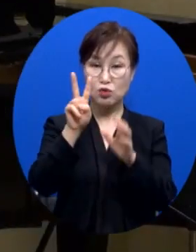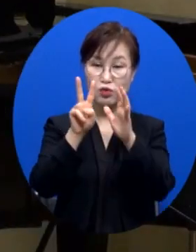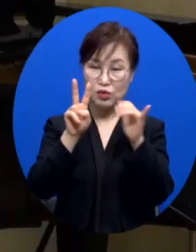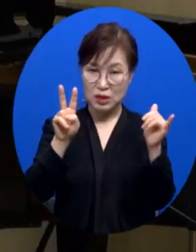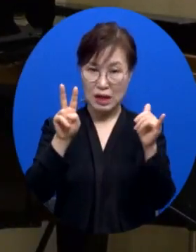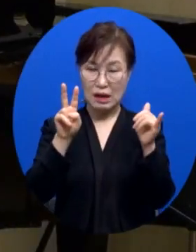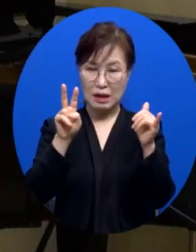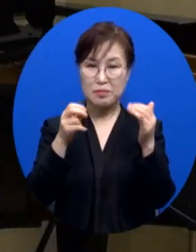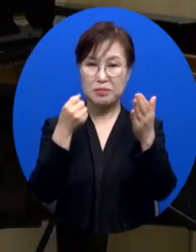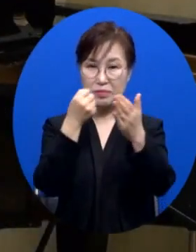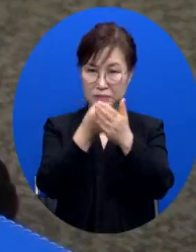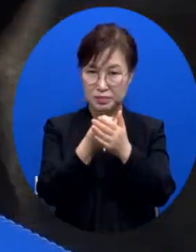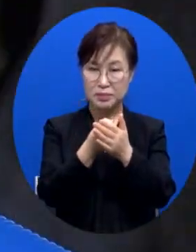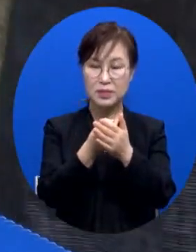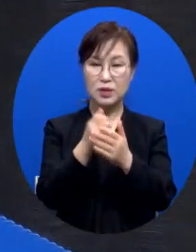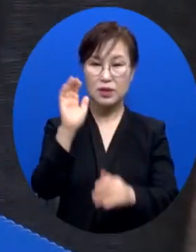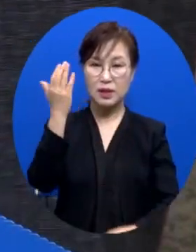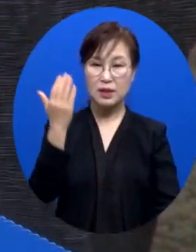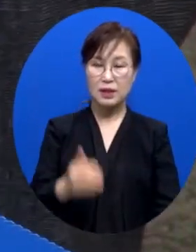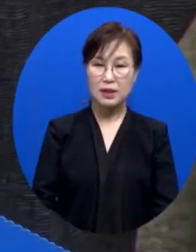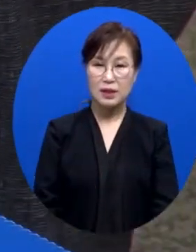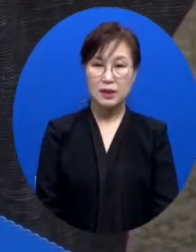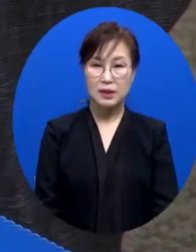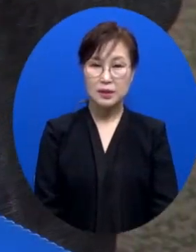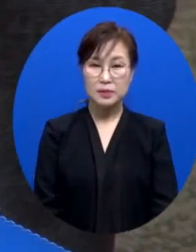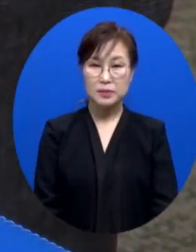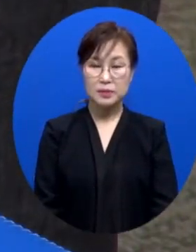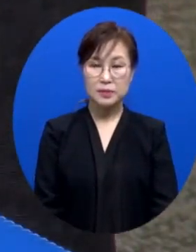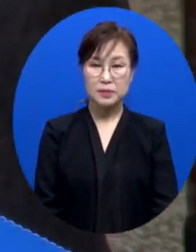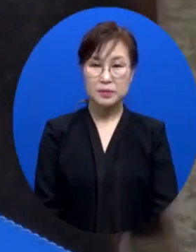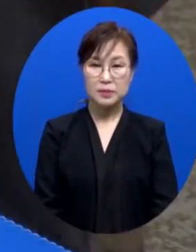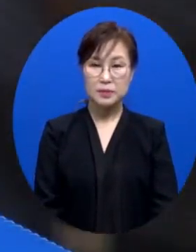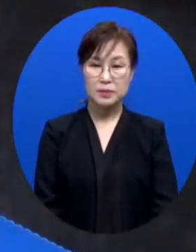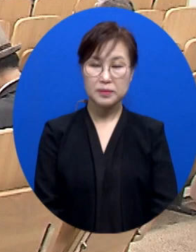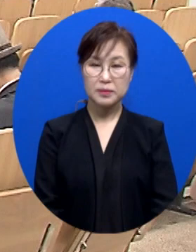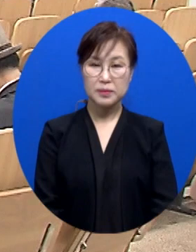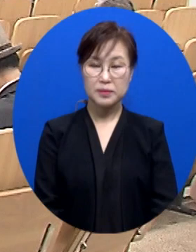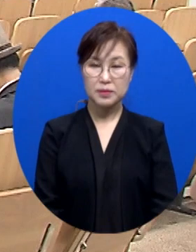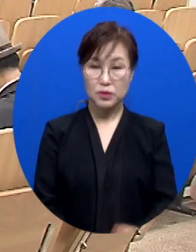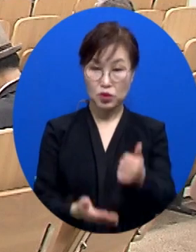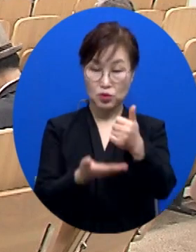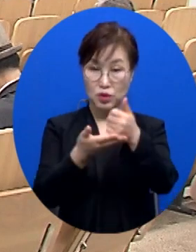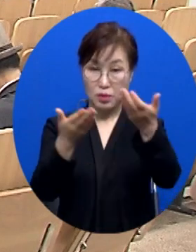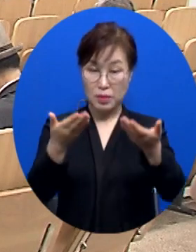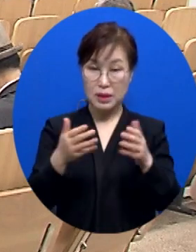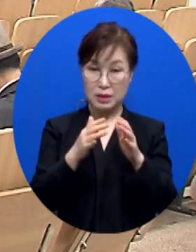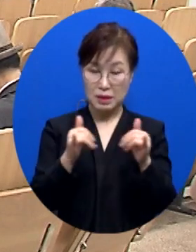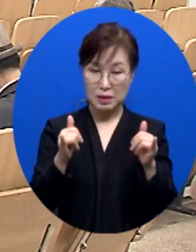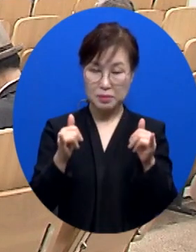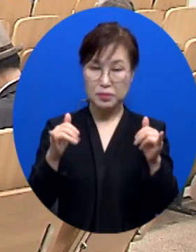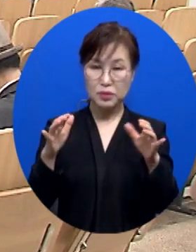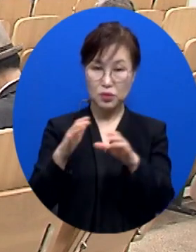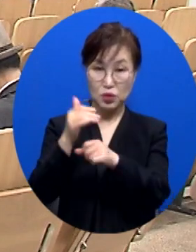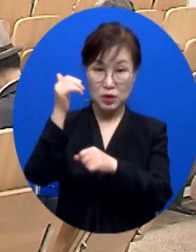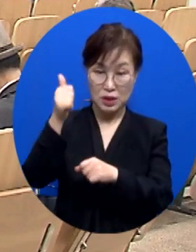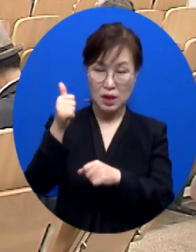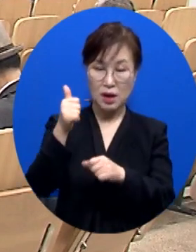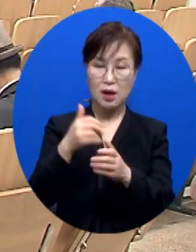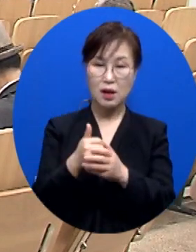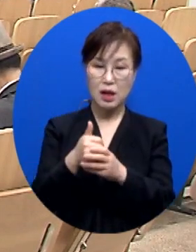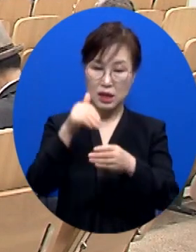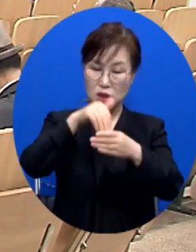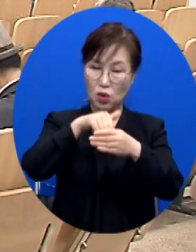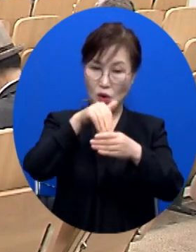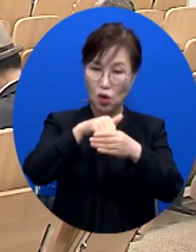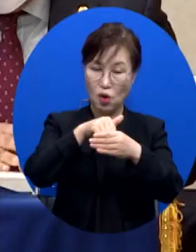김종명 목사와 이민기 목사가 경선 후보로 확정됐습니다. 추천받은 후보 가운데 회장단은 총회 선거법에